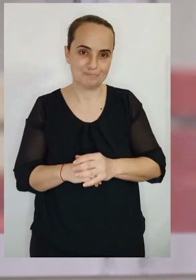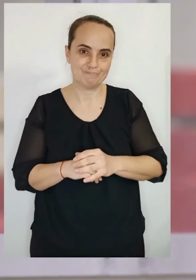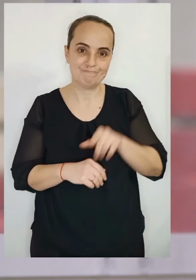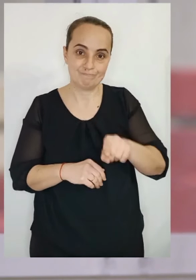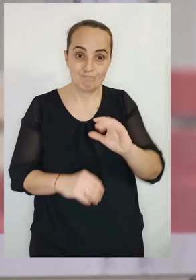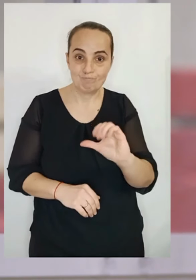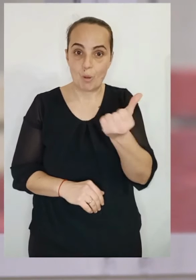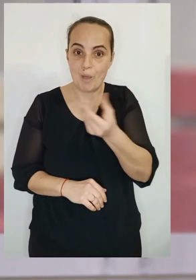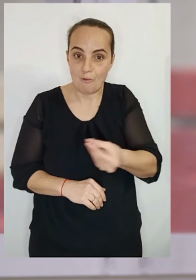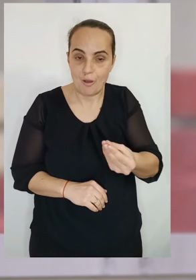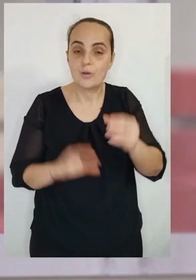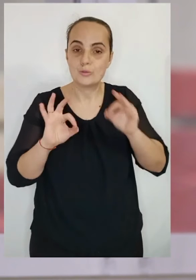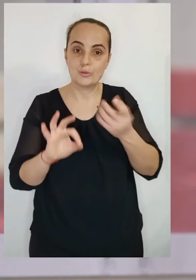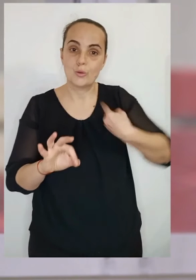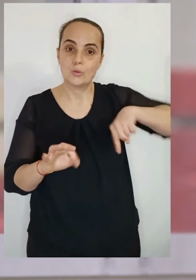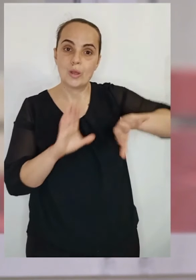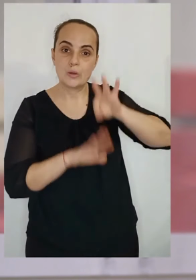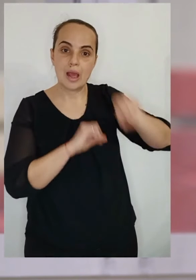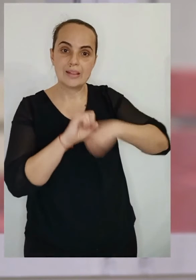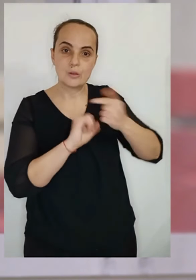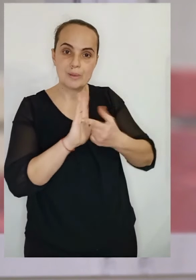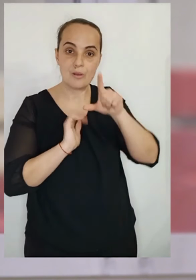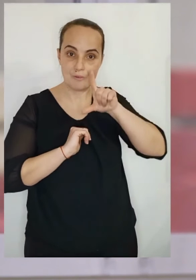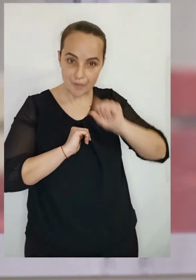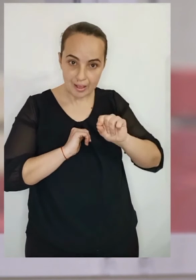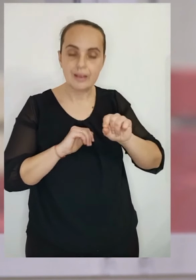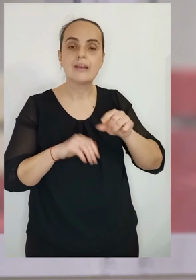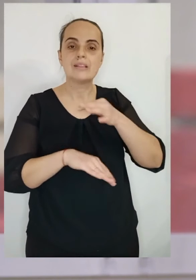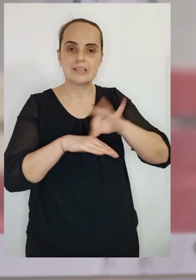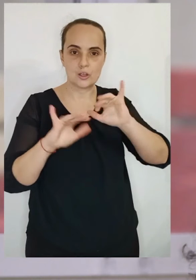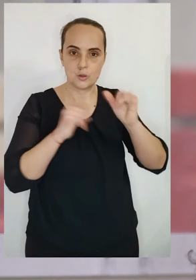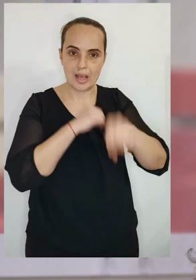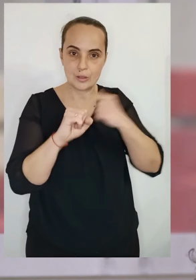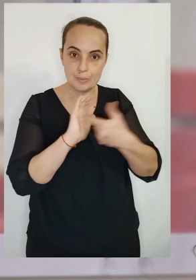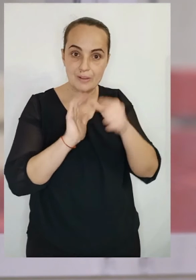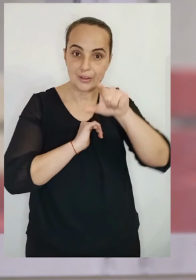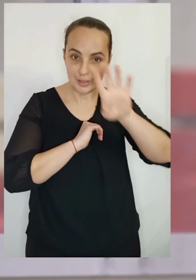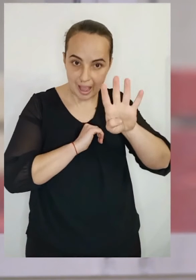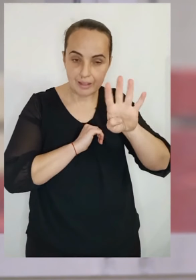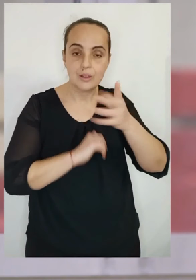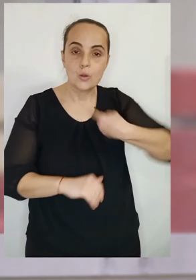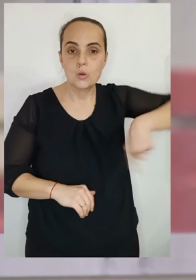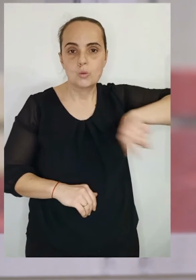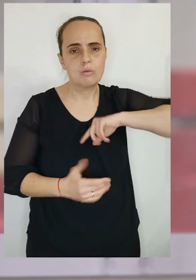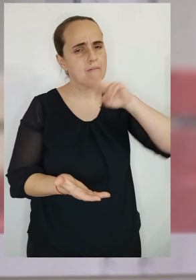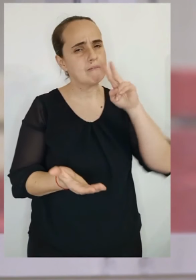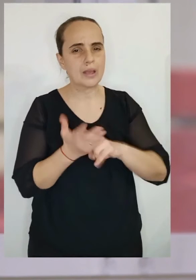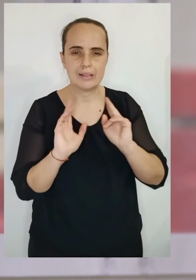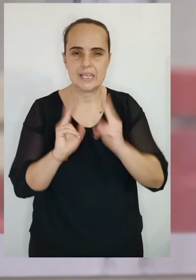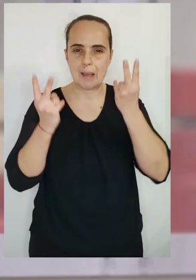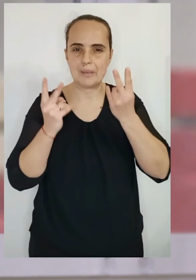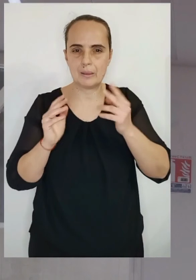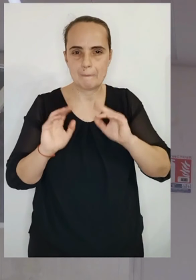le coup, effectivement, depuis qu'on a été réélu en 2020 et qu'on a été labellisé Terre de Jeux 2024, il y a une vraie dynamique autour